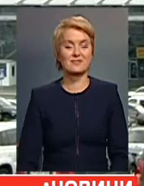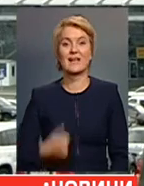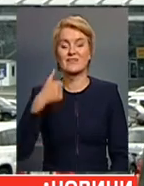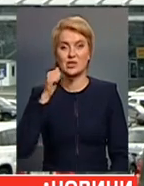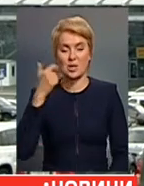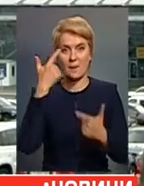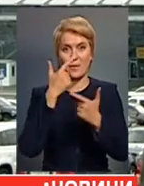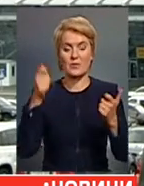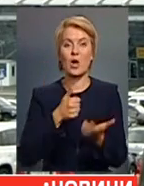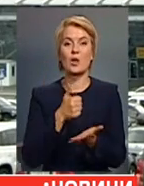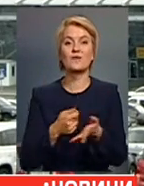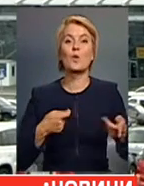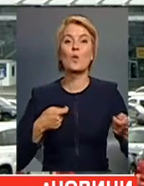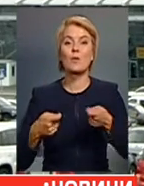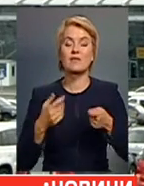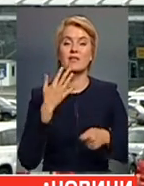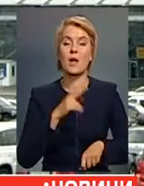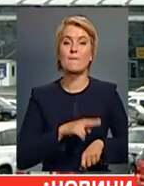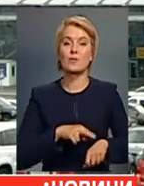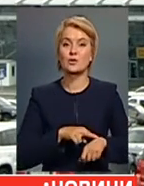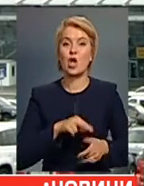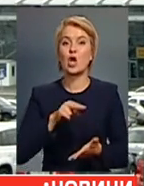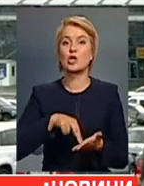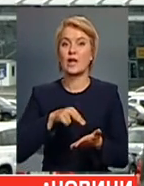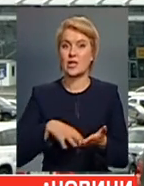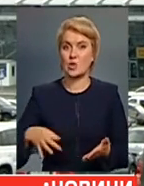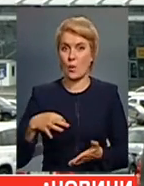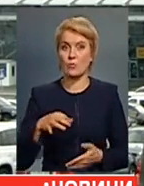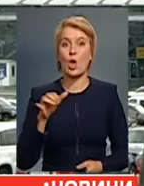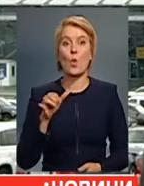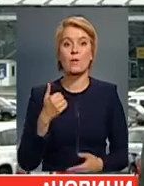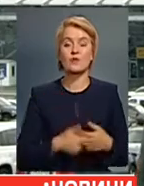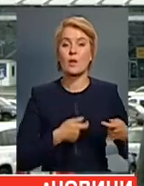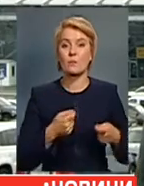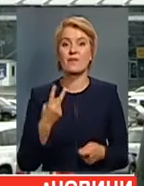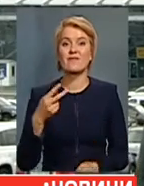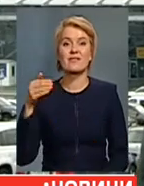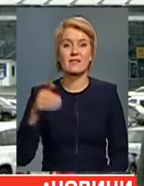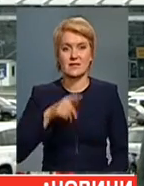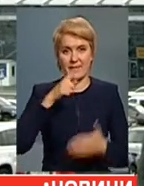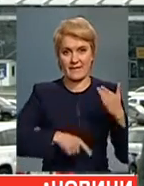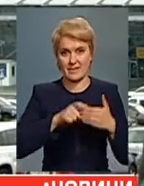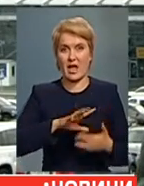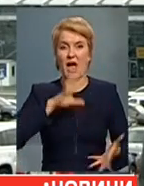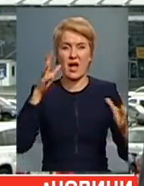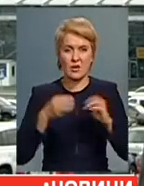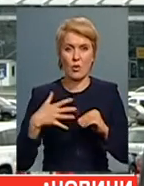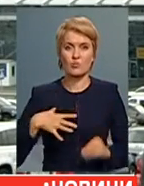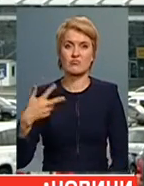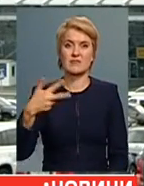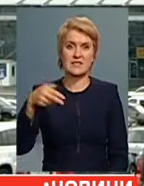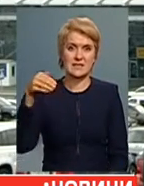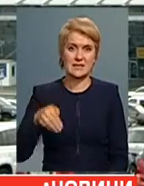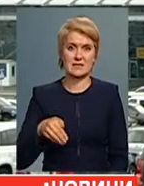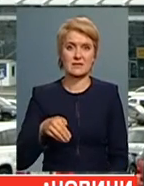Вчора, як повідомляють у Головному управлінні Національної поліції Черкаської області, до Умані вже прибуло більше 2000 вірян. Загалом очікують близько 30 000.